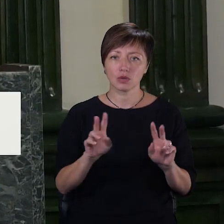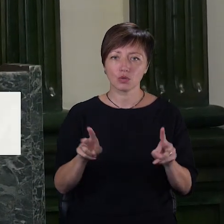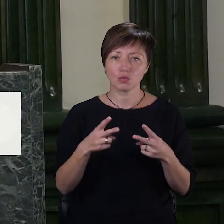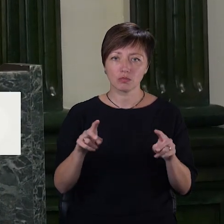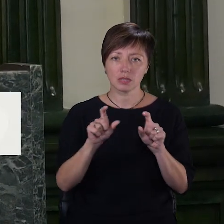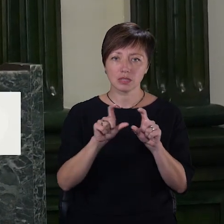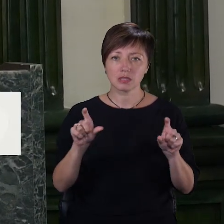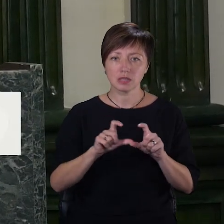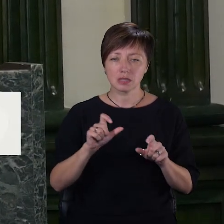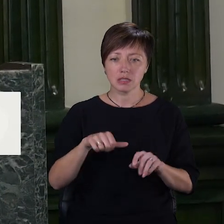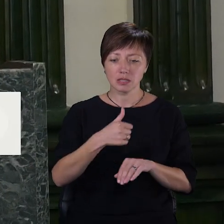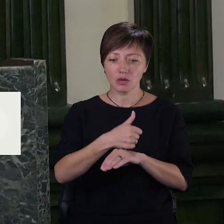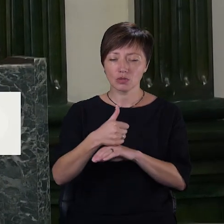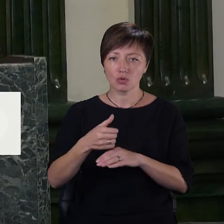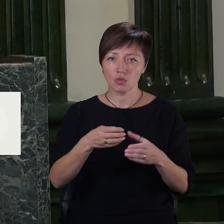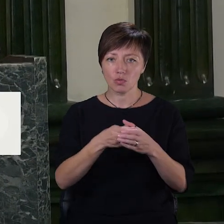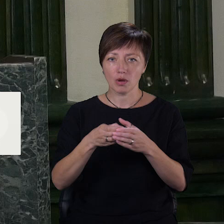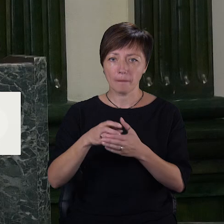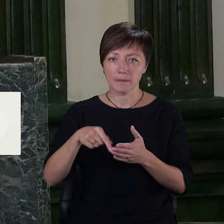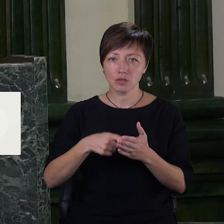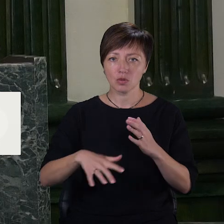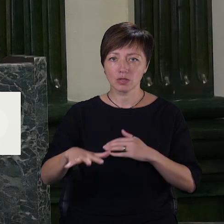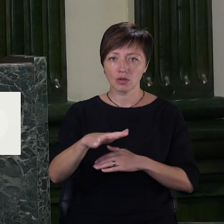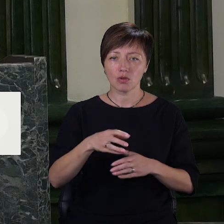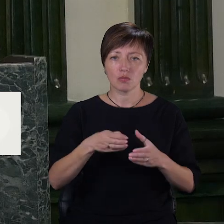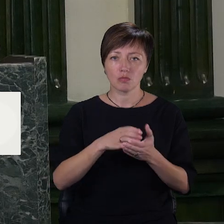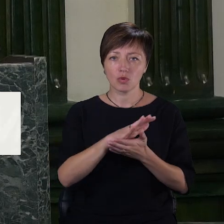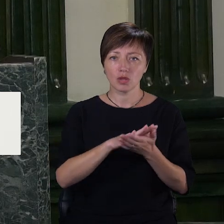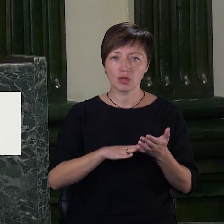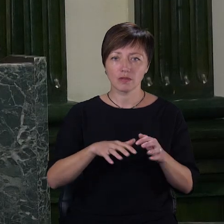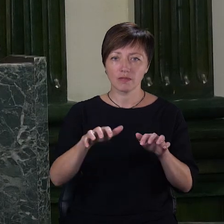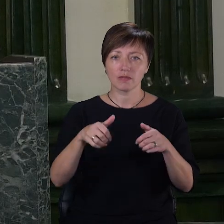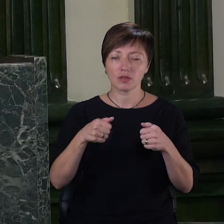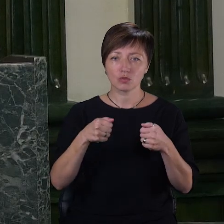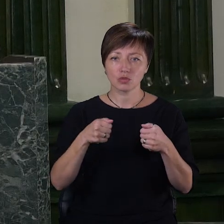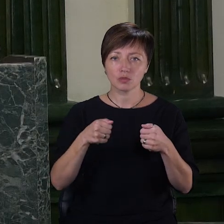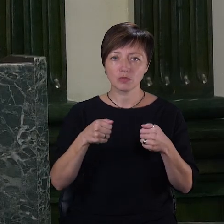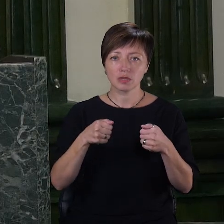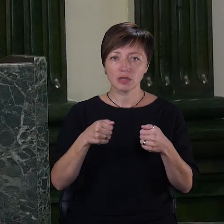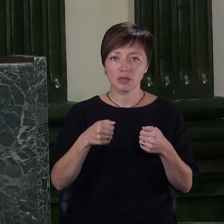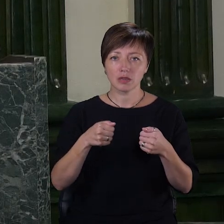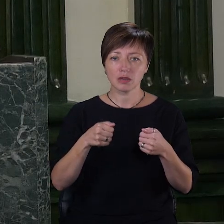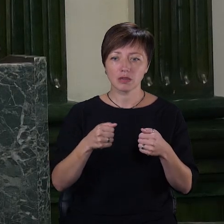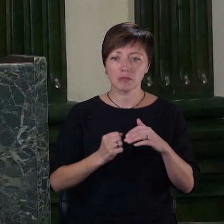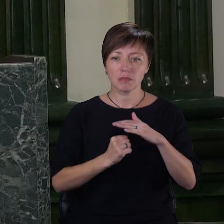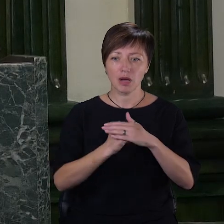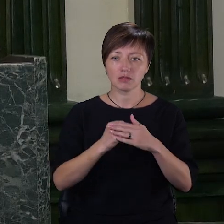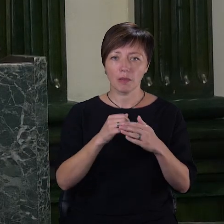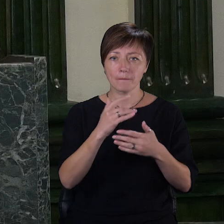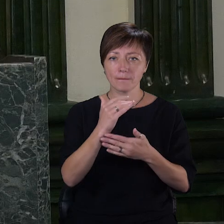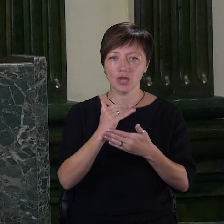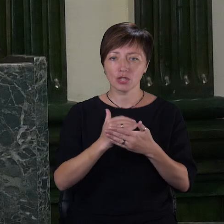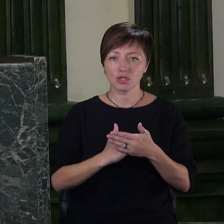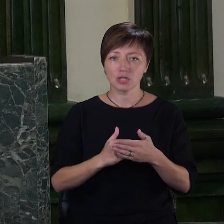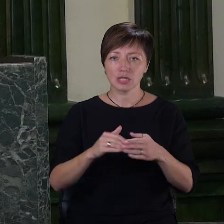закладів у старостинських округах Хмельницької міської територіальної громади з подальшим вилученням їх із базової мережі закладів культури.